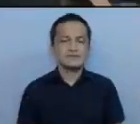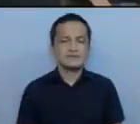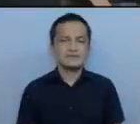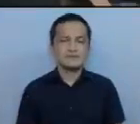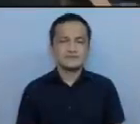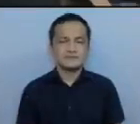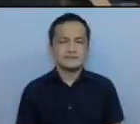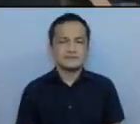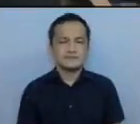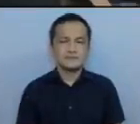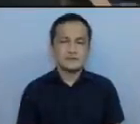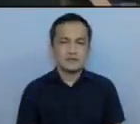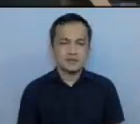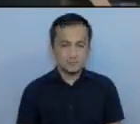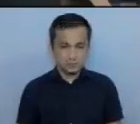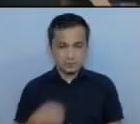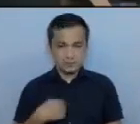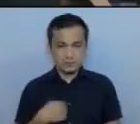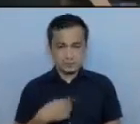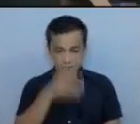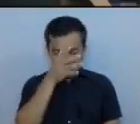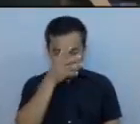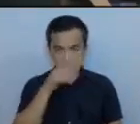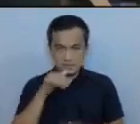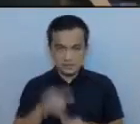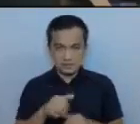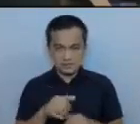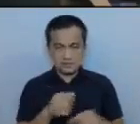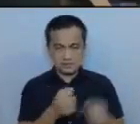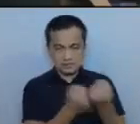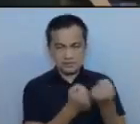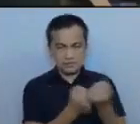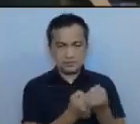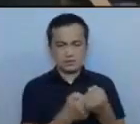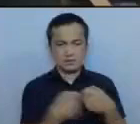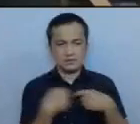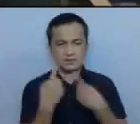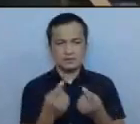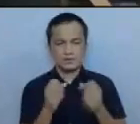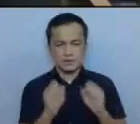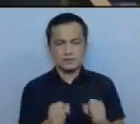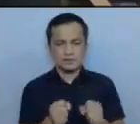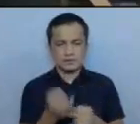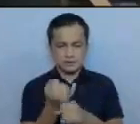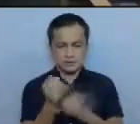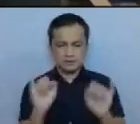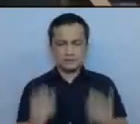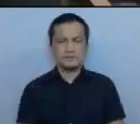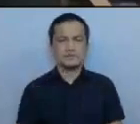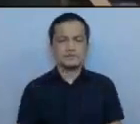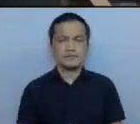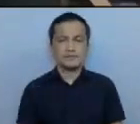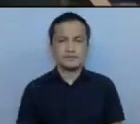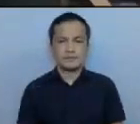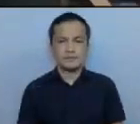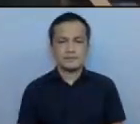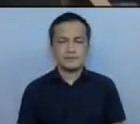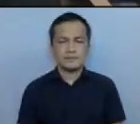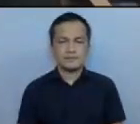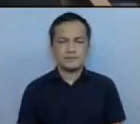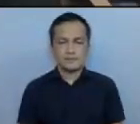Hanggat nandito ang papa nyo, gagabayan kayo hanggang sa makaya nyo na. Tandaan nyo na mahal na mahal ko kayo.